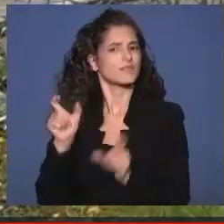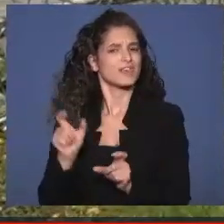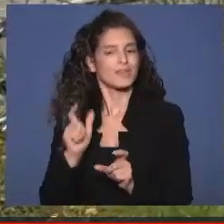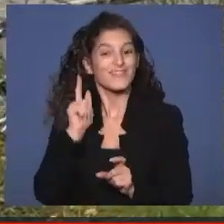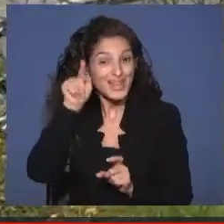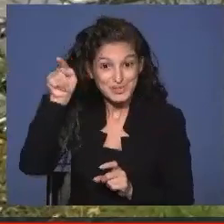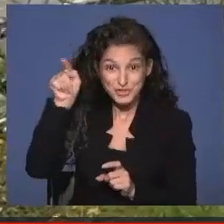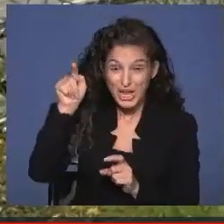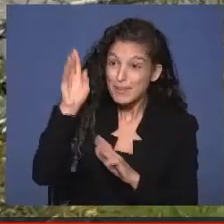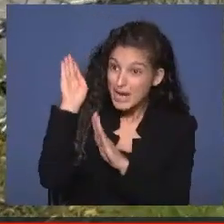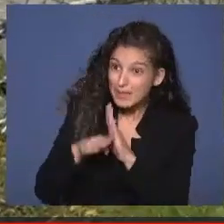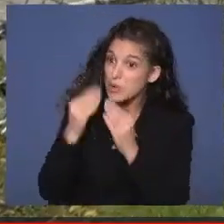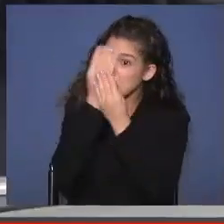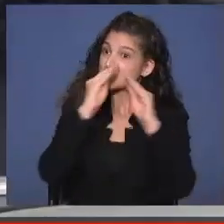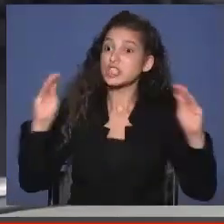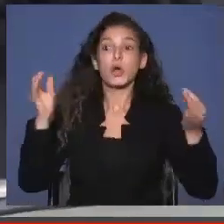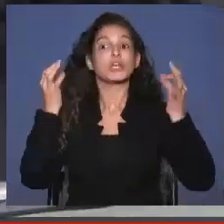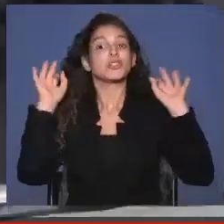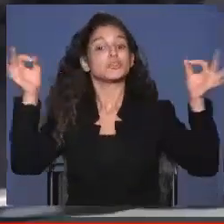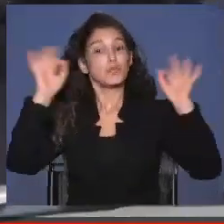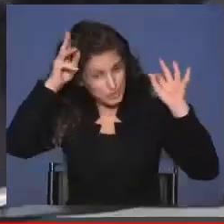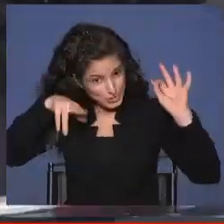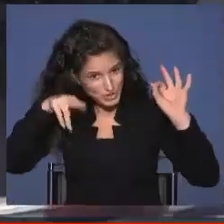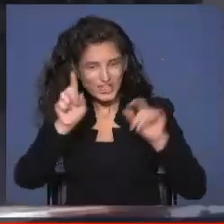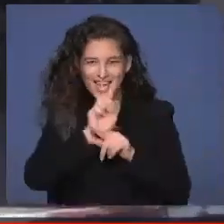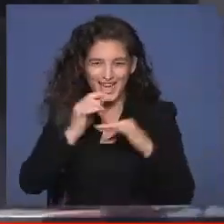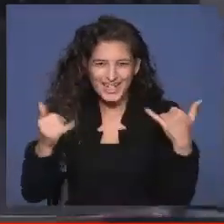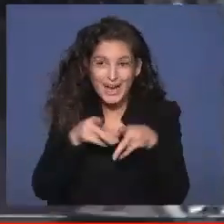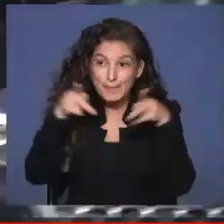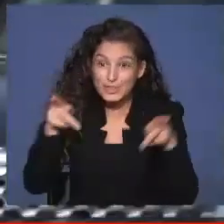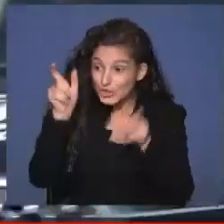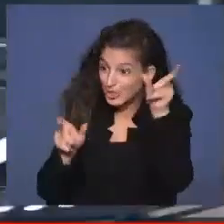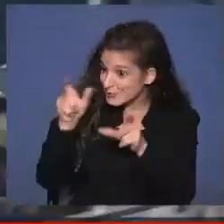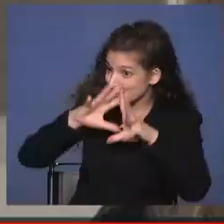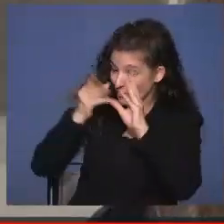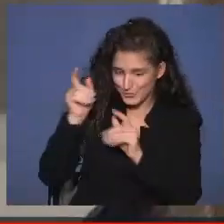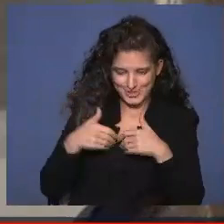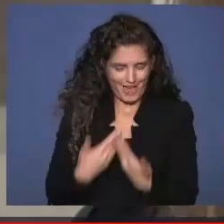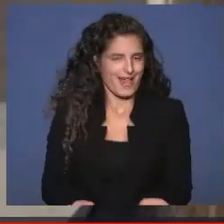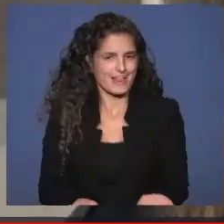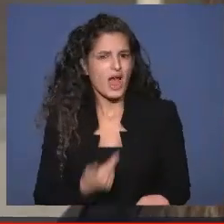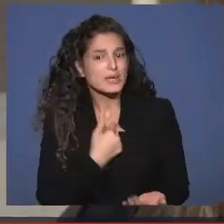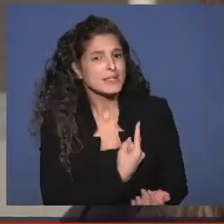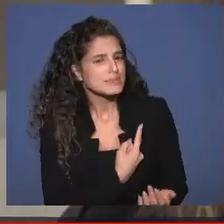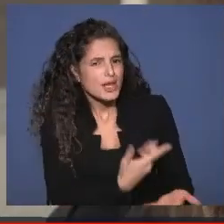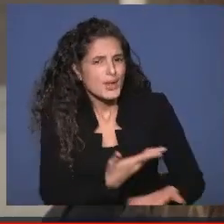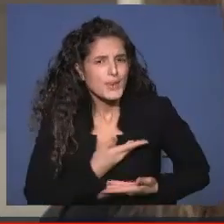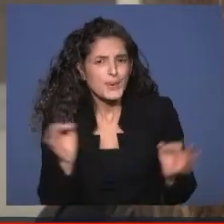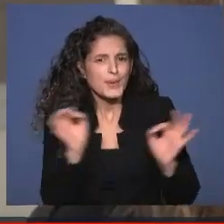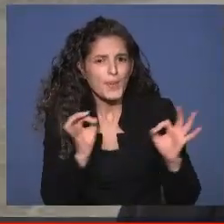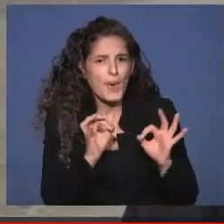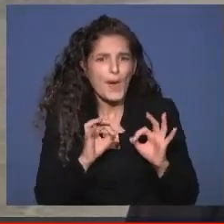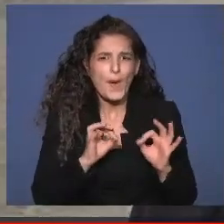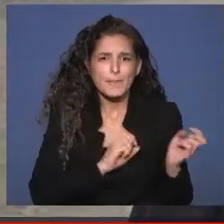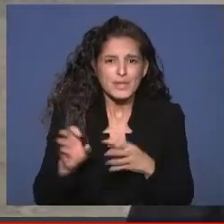שם, למרות ההצהרות הרשמיות, אין כרגע פתרון אכלוס לכלל האוכלוסייה. אני בעצמי לא קיבלתי פינוי, אני נכה 100%